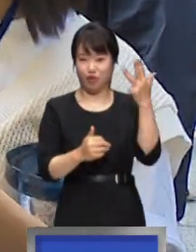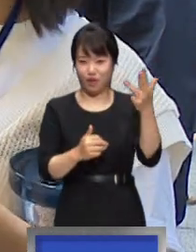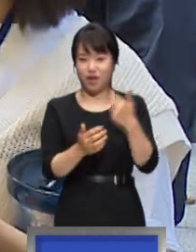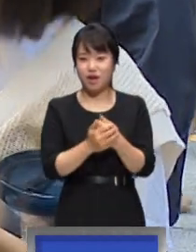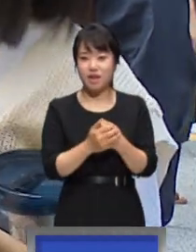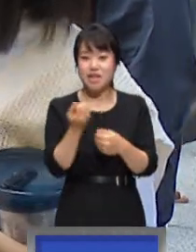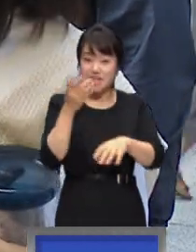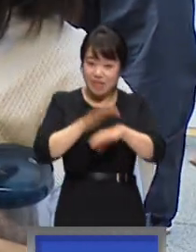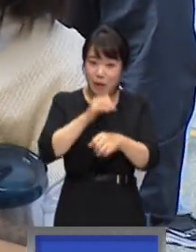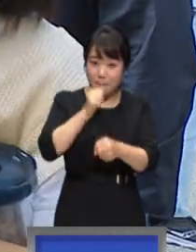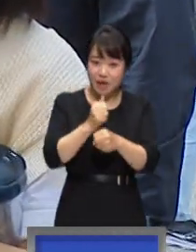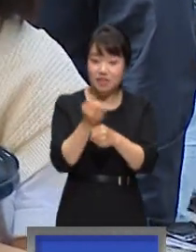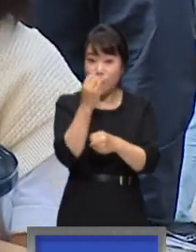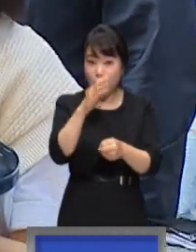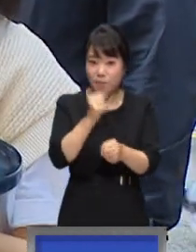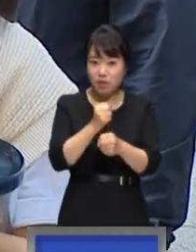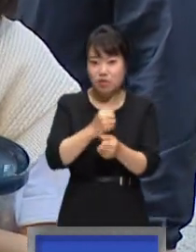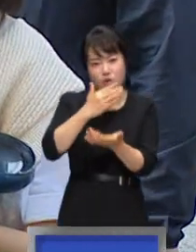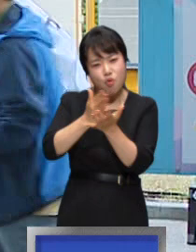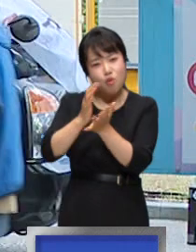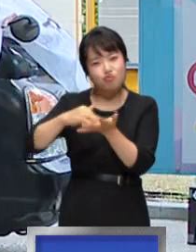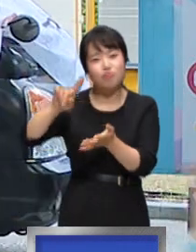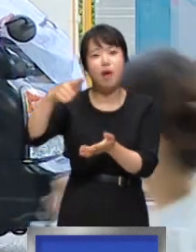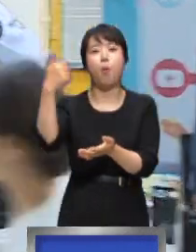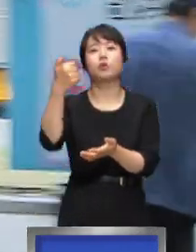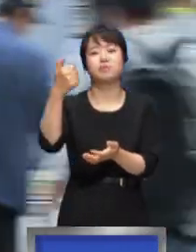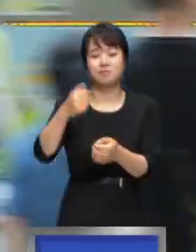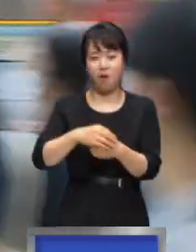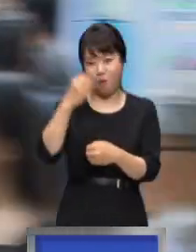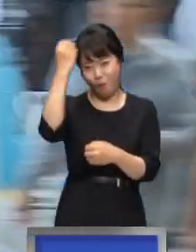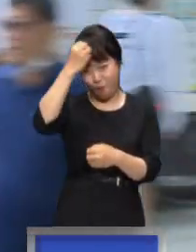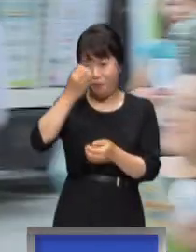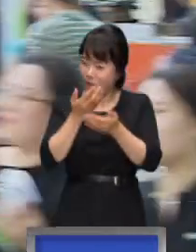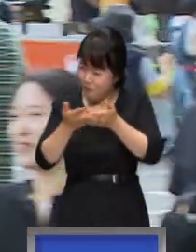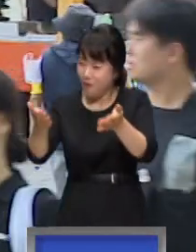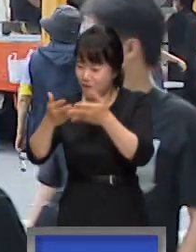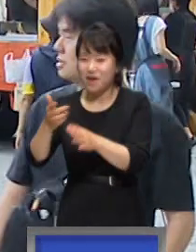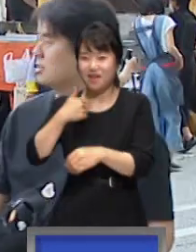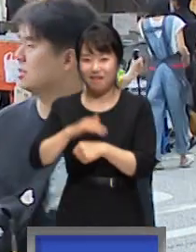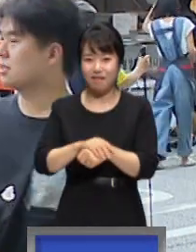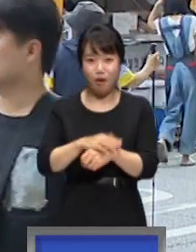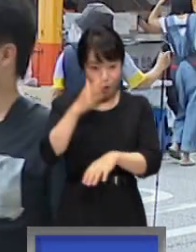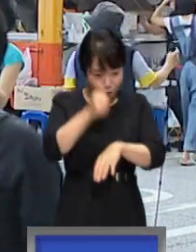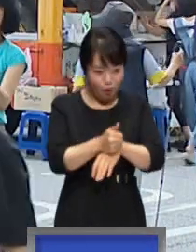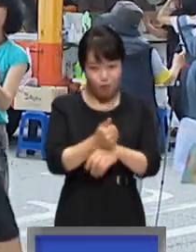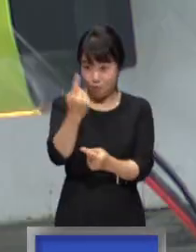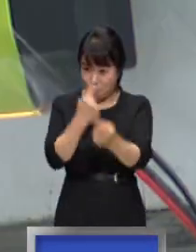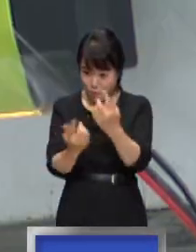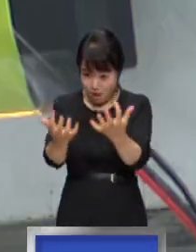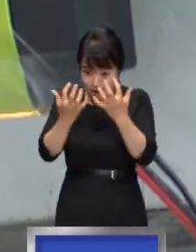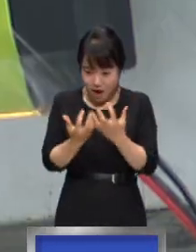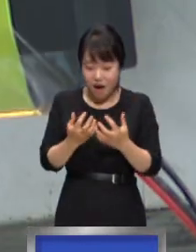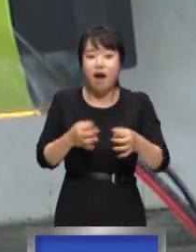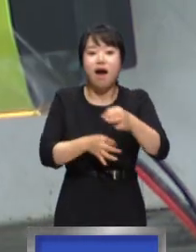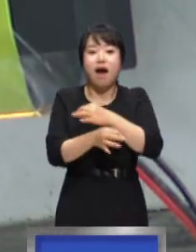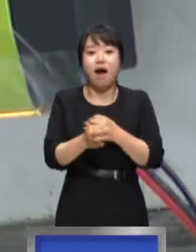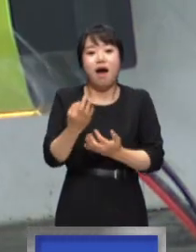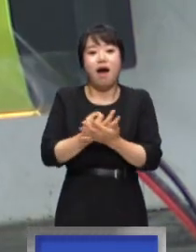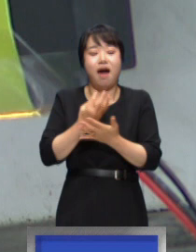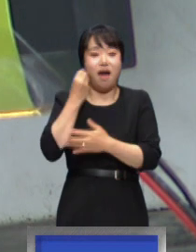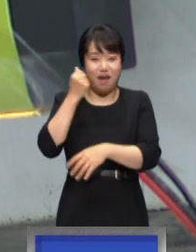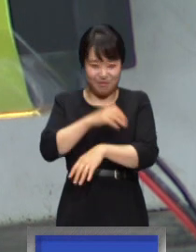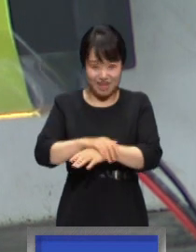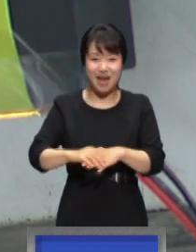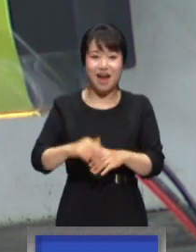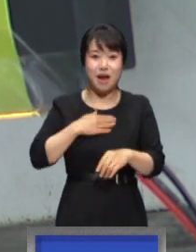선보인 수제 맥주만 150종에 달합니다. 지역 상권 활성화에도 도움이 됐습니다. 축제에서 판매된